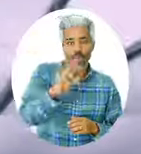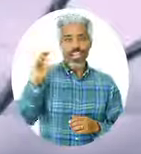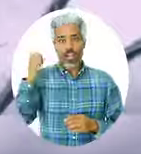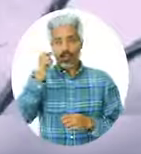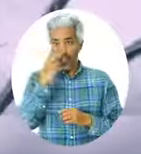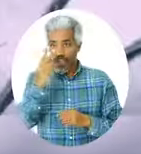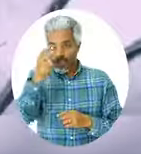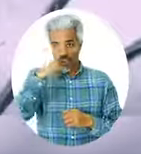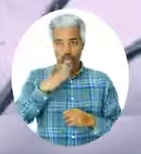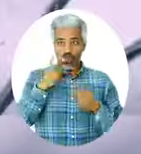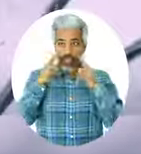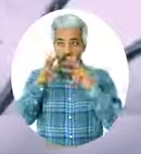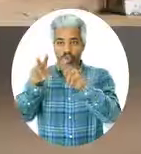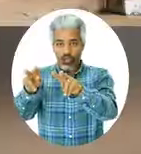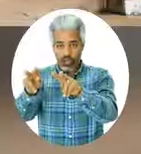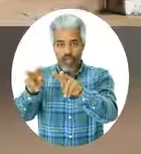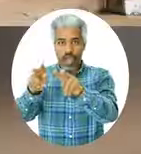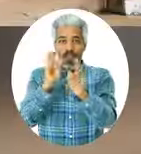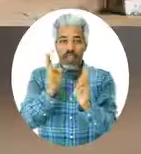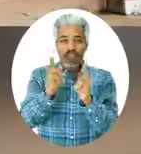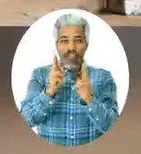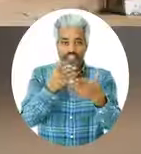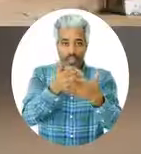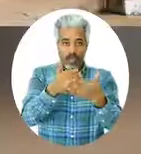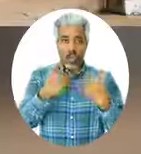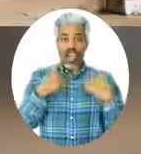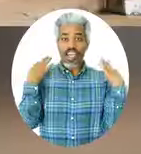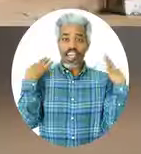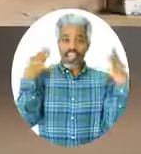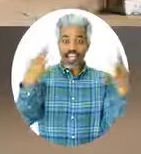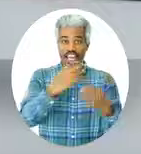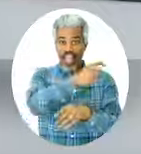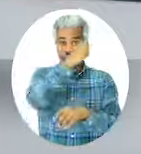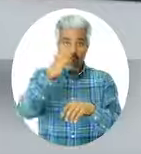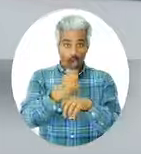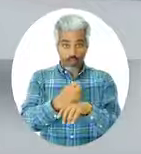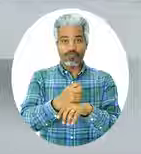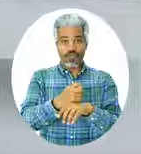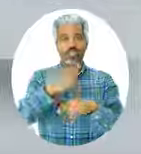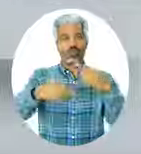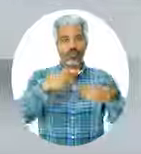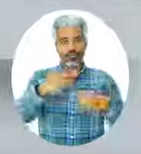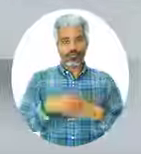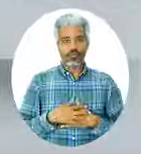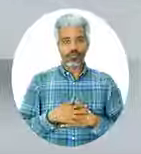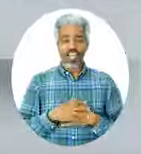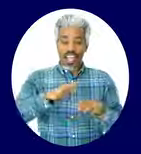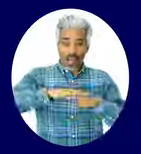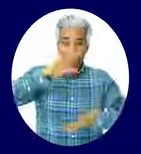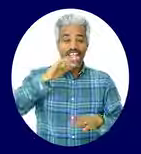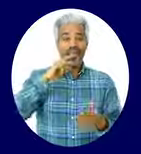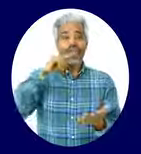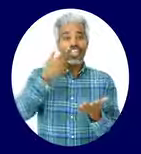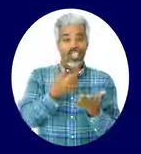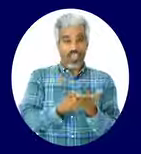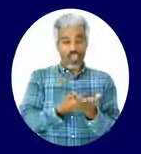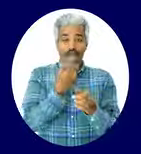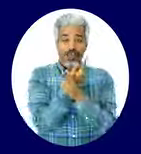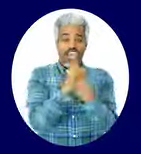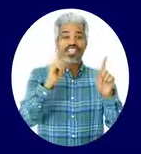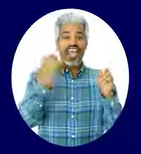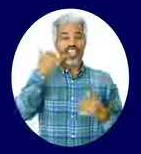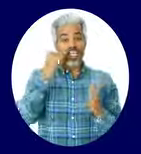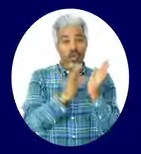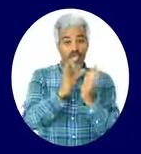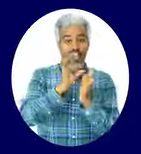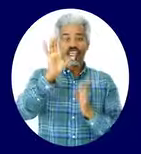ወይም የታየባቸውን ሰዎች ሲመለከቱ በአፋጣኝ ወደ አቅራቢያ ወደሚገኝ የሕክምና ተቋም ይሄዱ። ለበለጠ መረጃ በነፃ